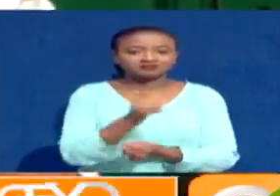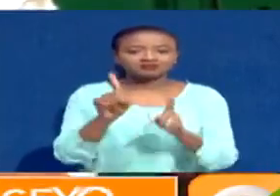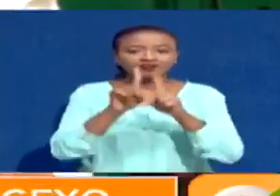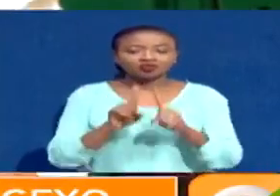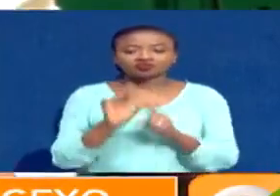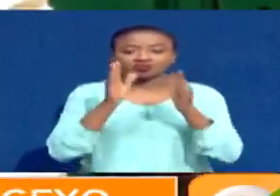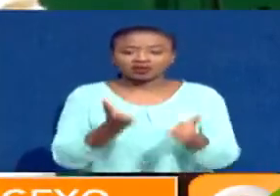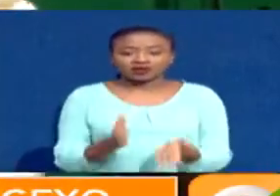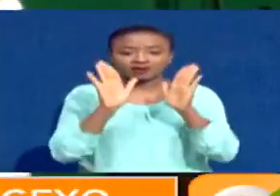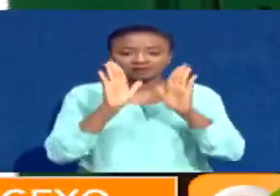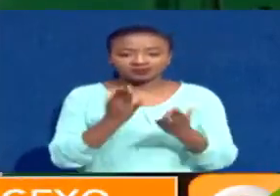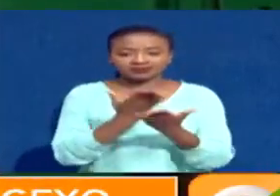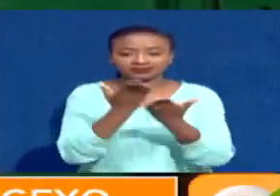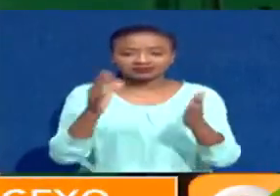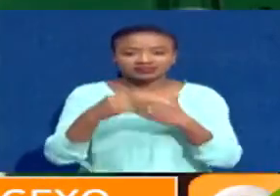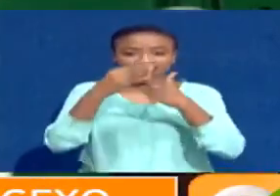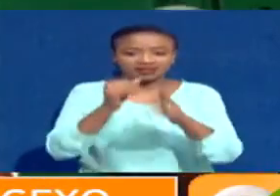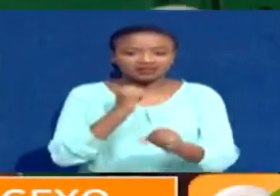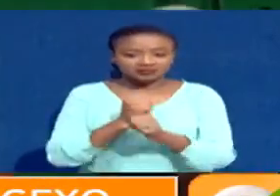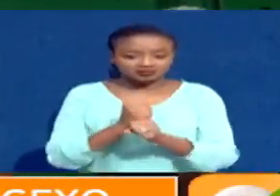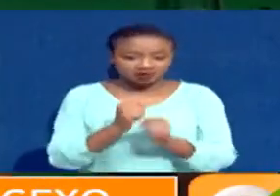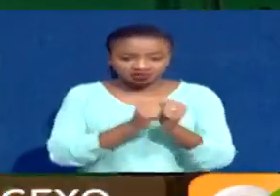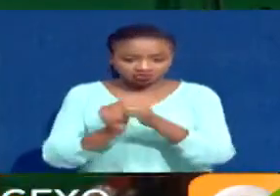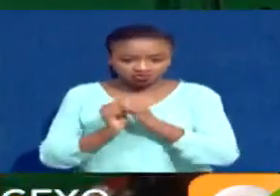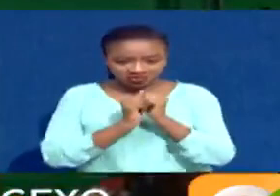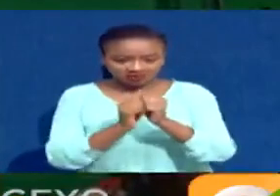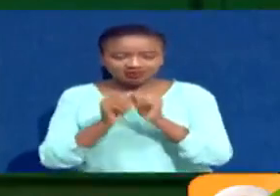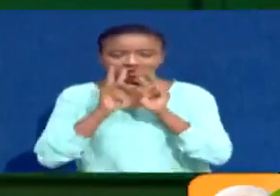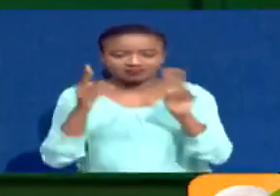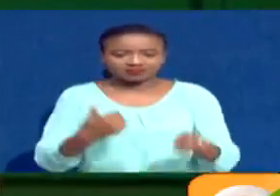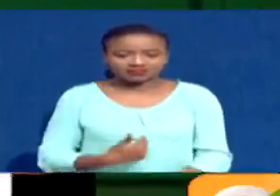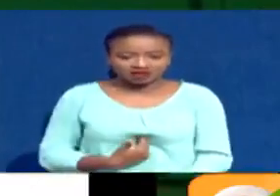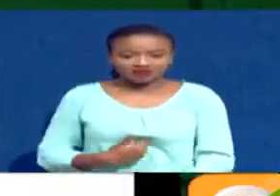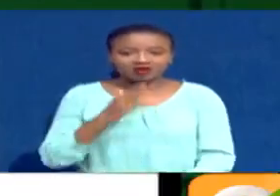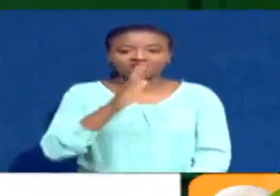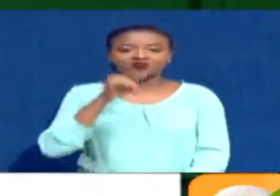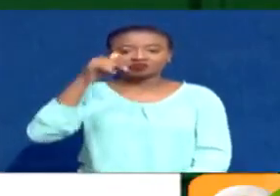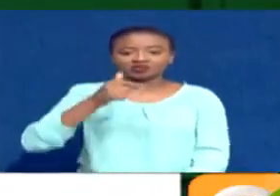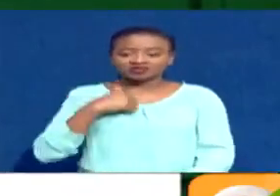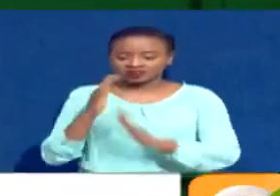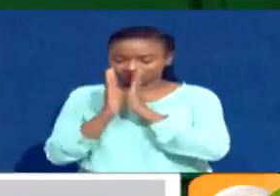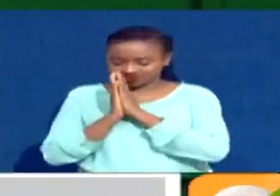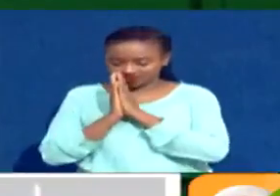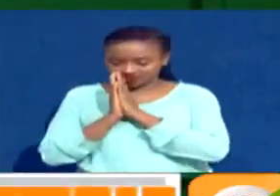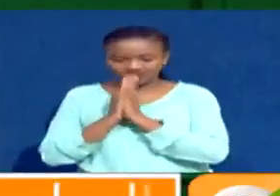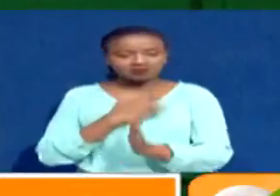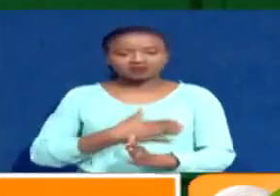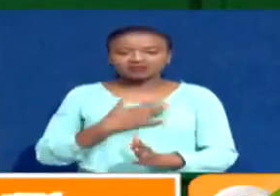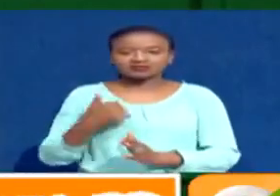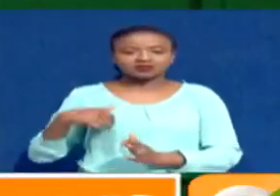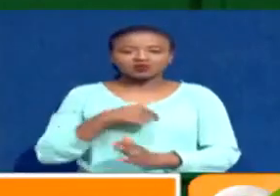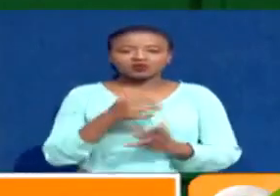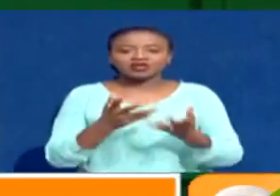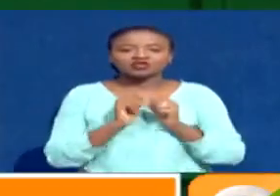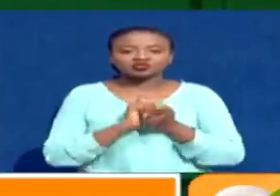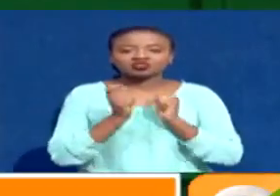mkae pamoja vile sisi tunakaa viongozi na mukae na amani. Kutoka leo wacha niombe tubadilike.